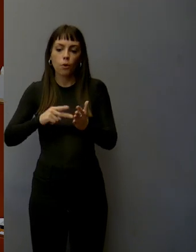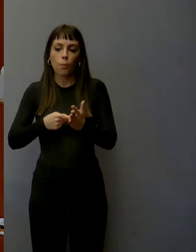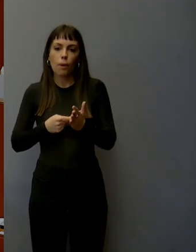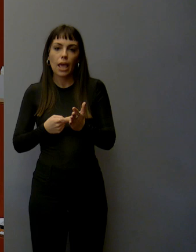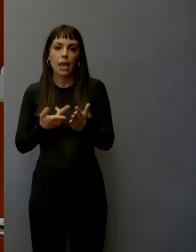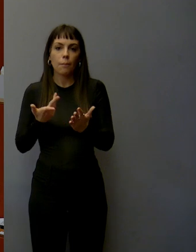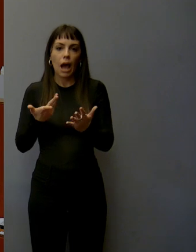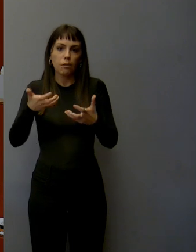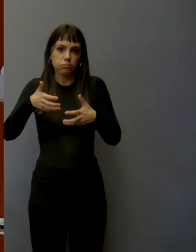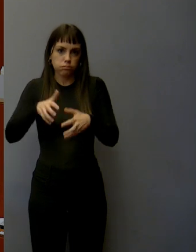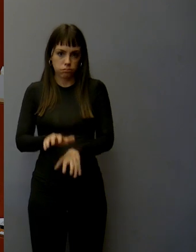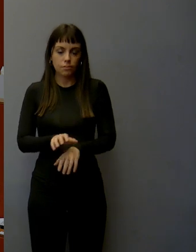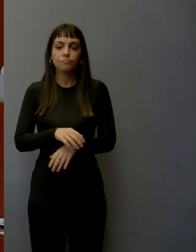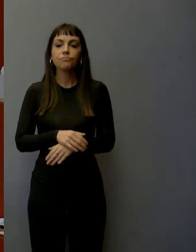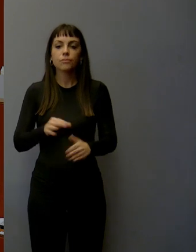1539